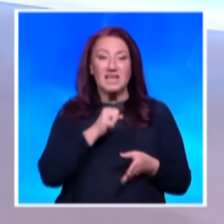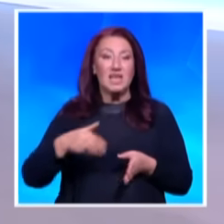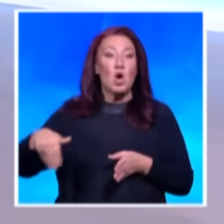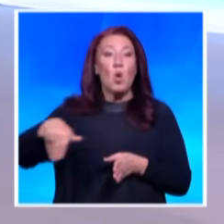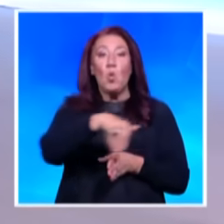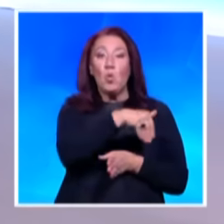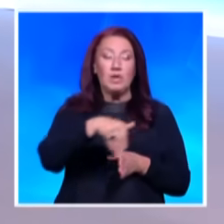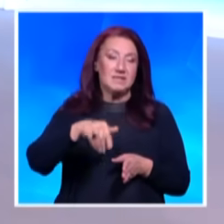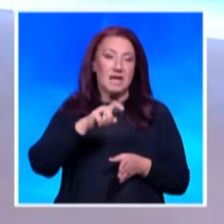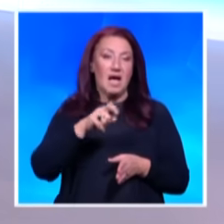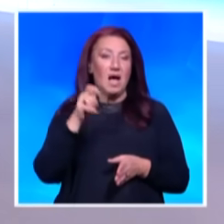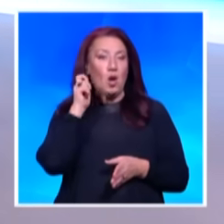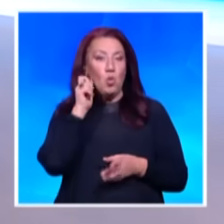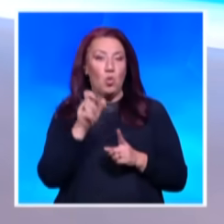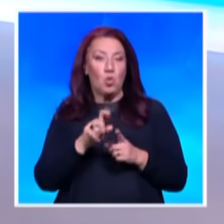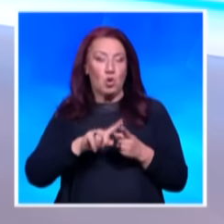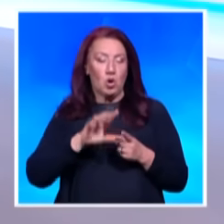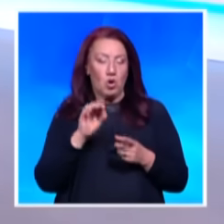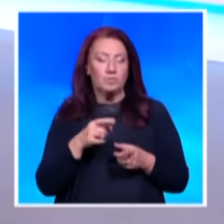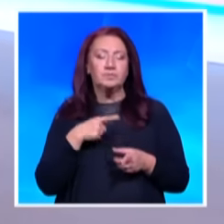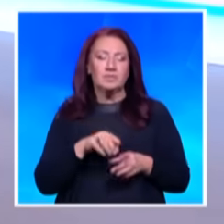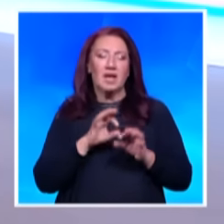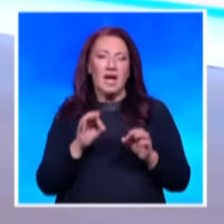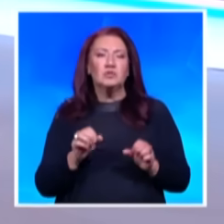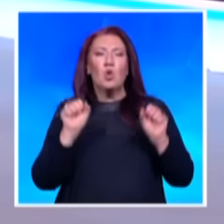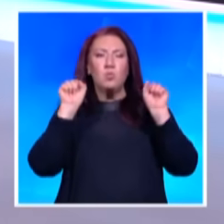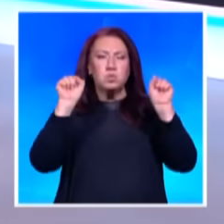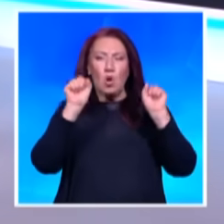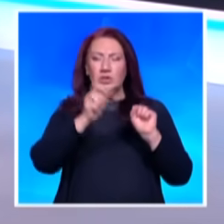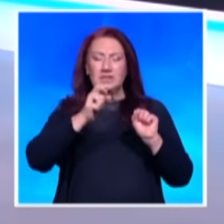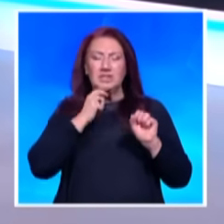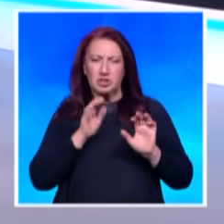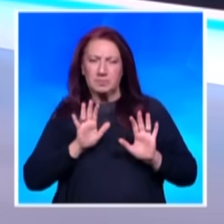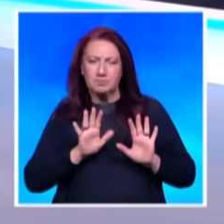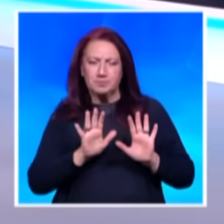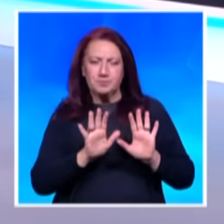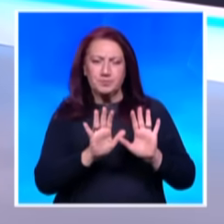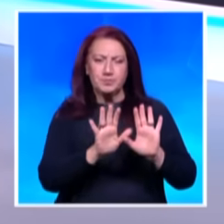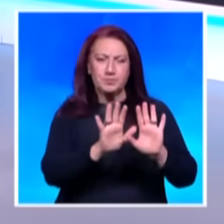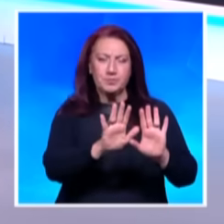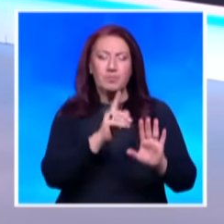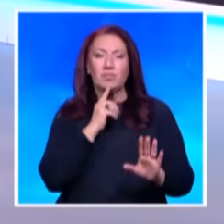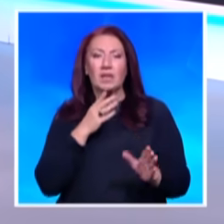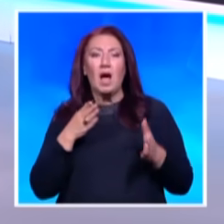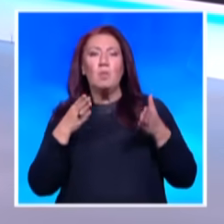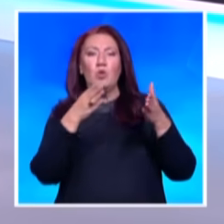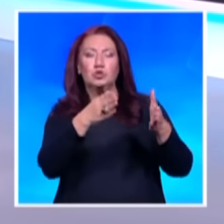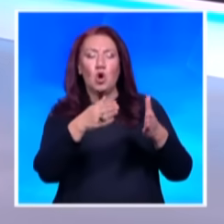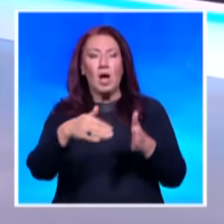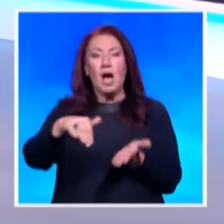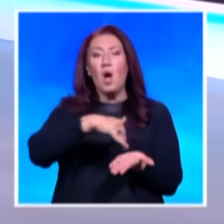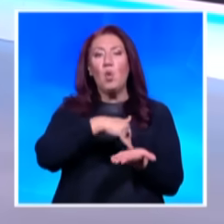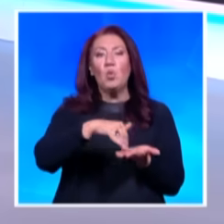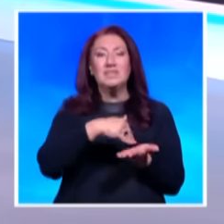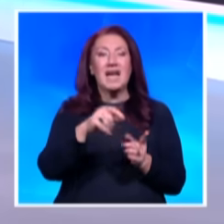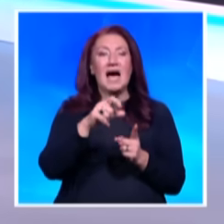стана ясно, че протестиращите са изтласкани от жандармерията и полицията в посока Раковска, улица Раковска, както и